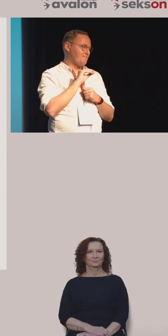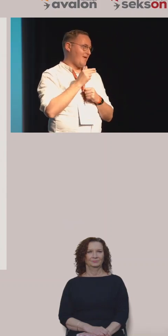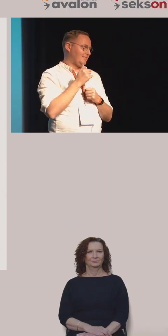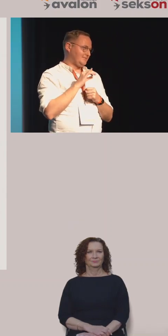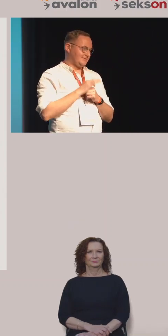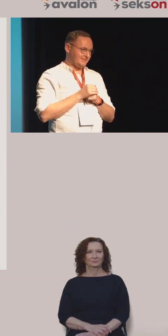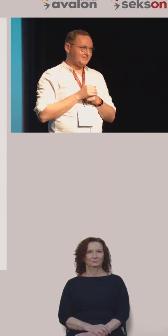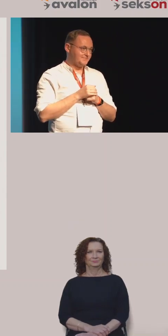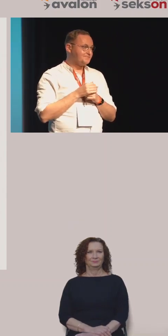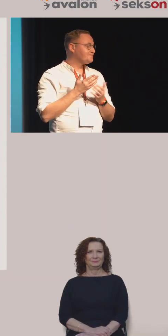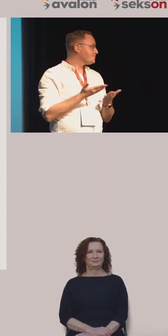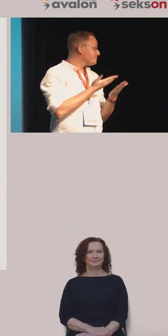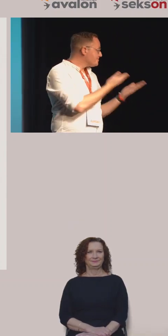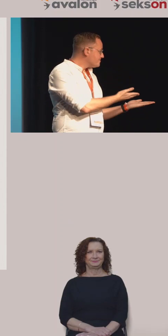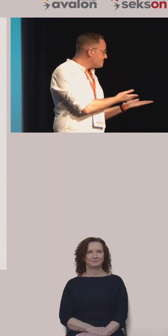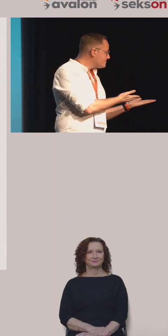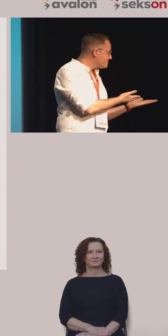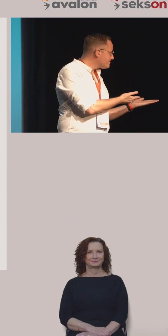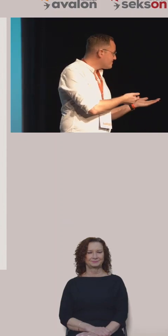Dobra odpowiedź, penis.